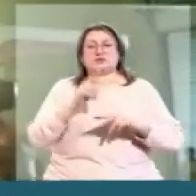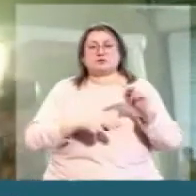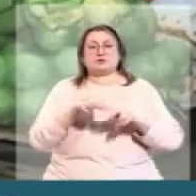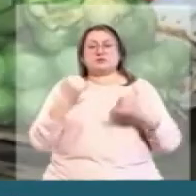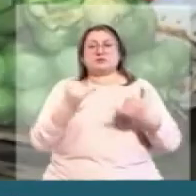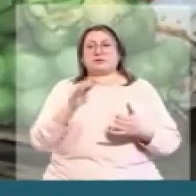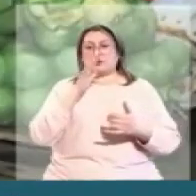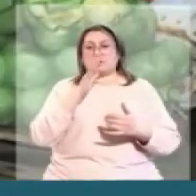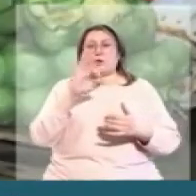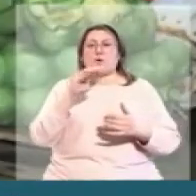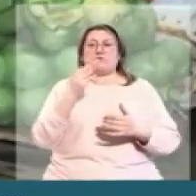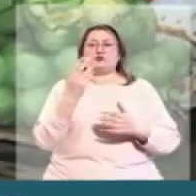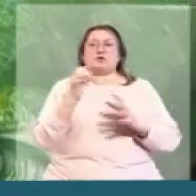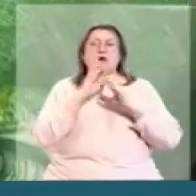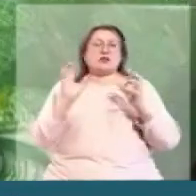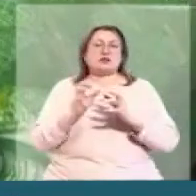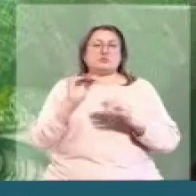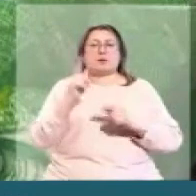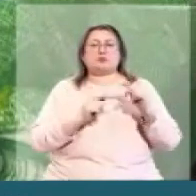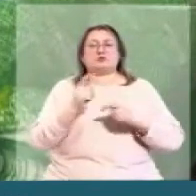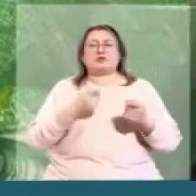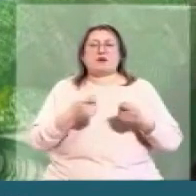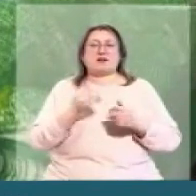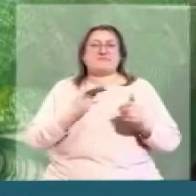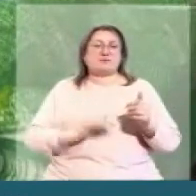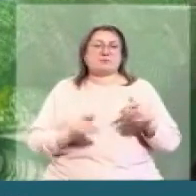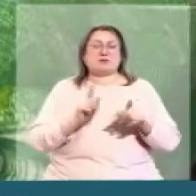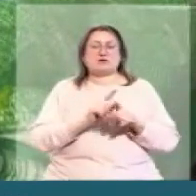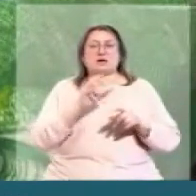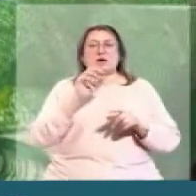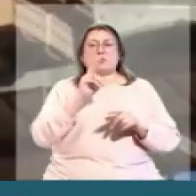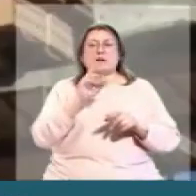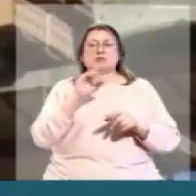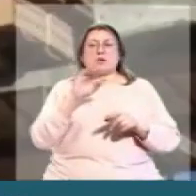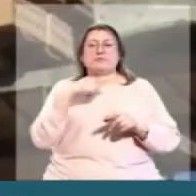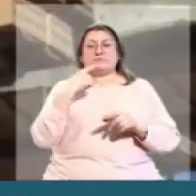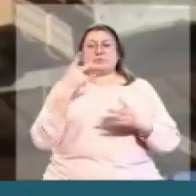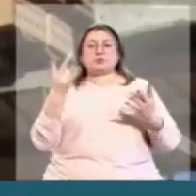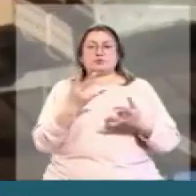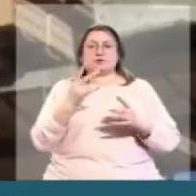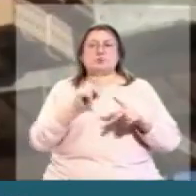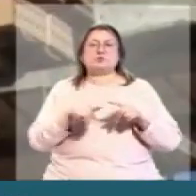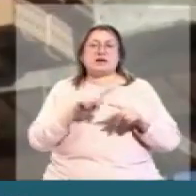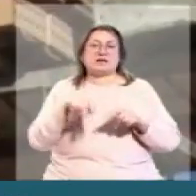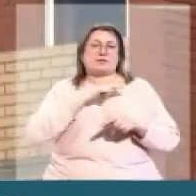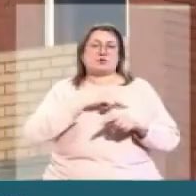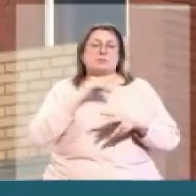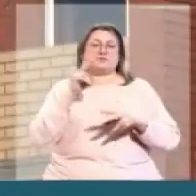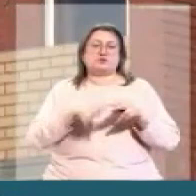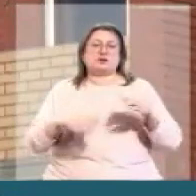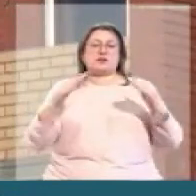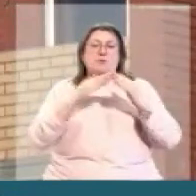строительство современных овощехранилищ и молочно-товарных ферм. Также Кумар Аксакалов отметил необходимость ускорения работ по